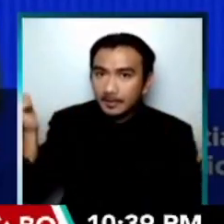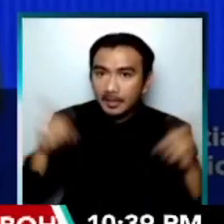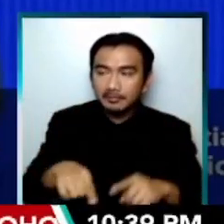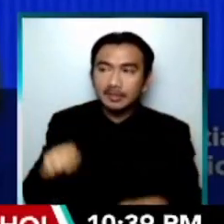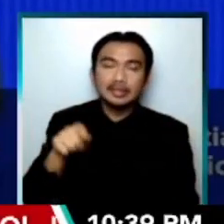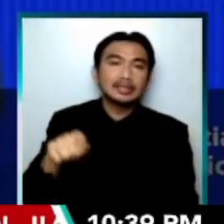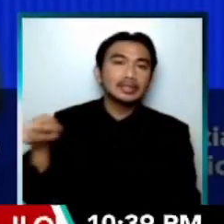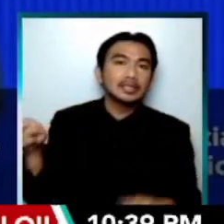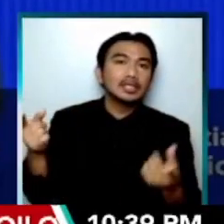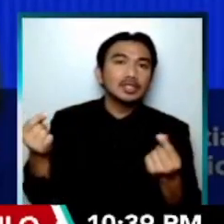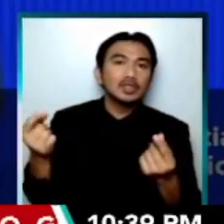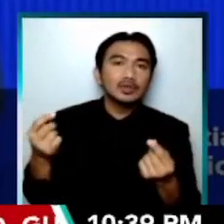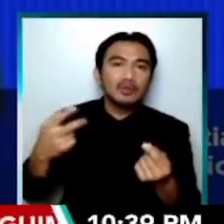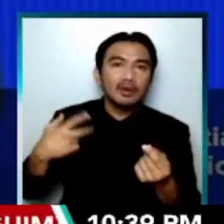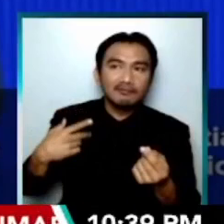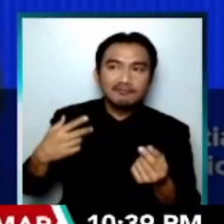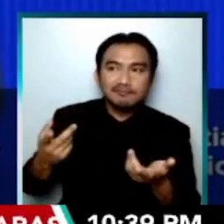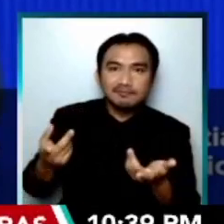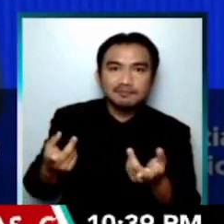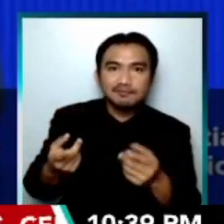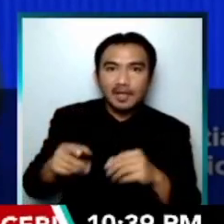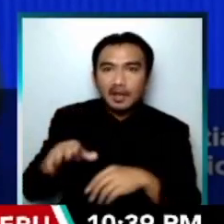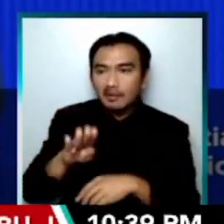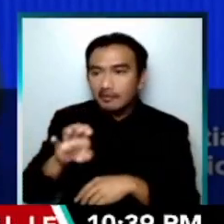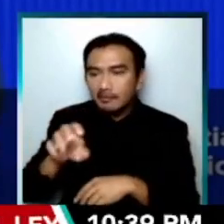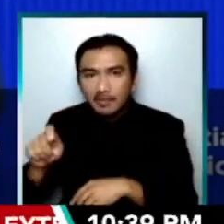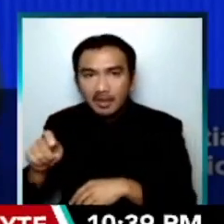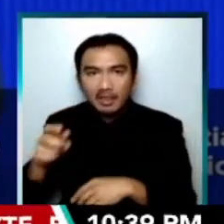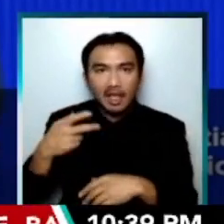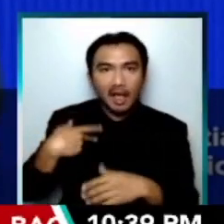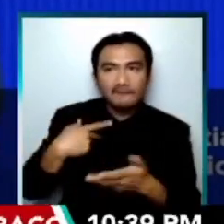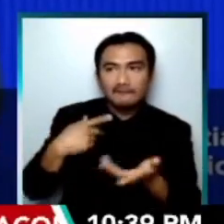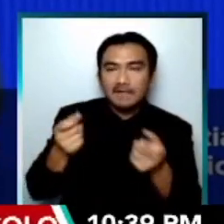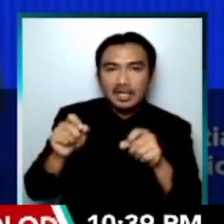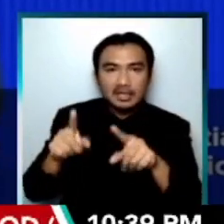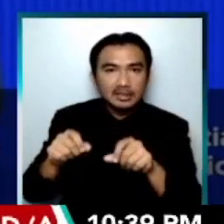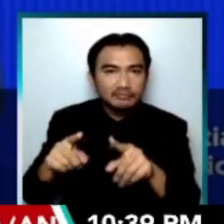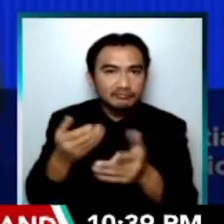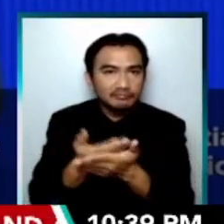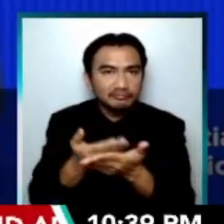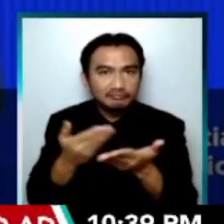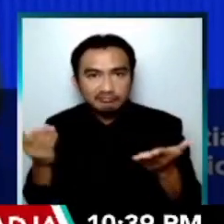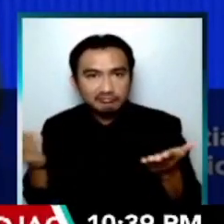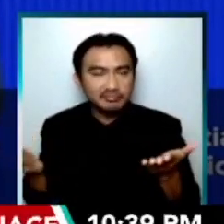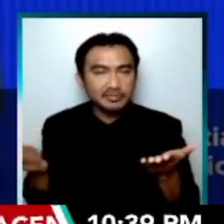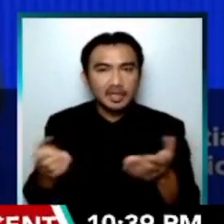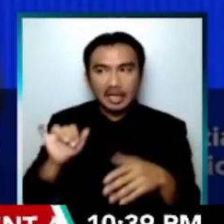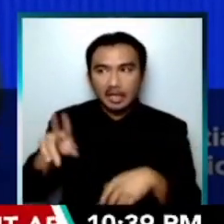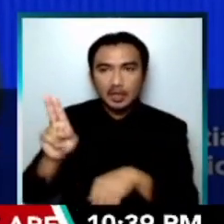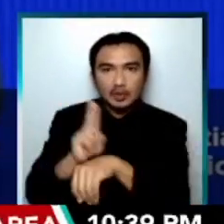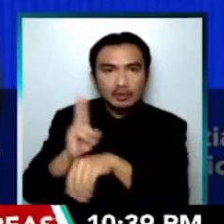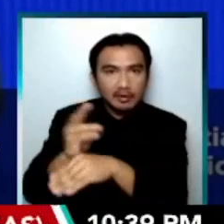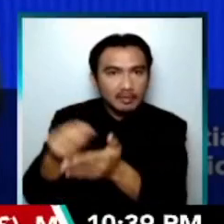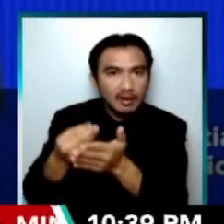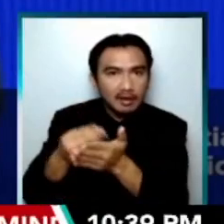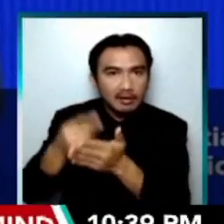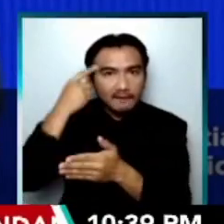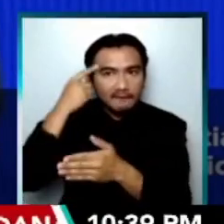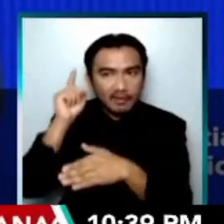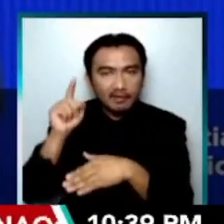nagpupusta lahat. Nagsasangla na para magpusta. Yun ang sabi ng